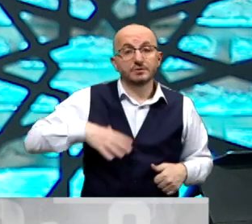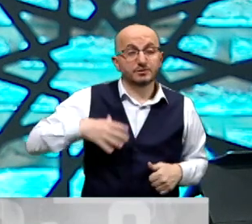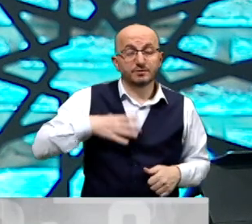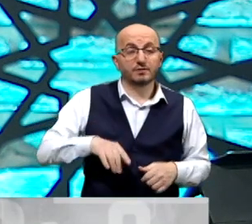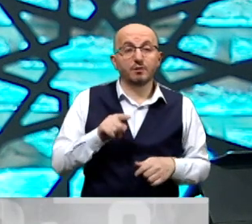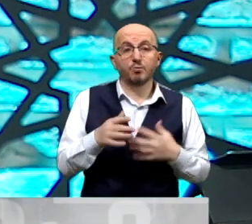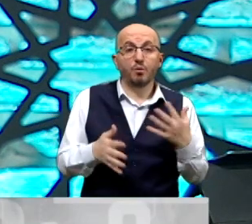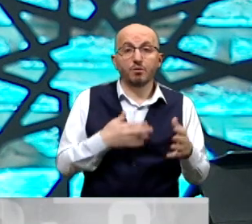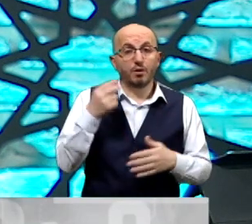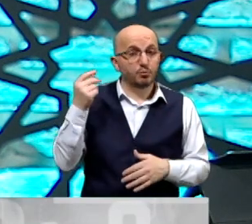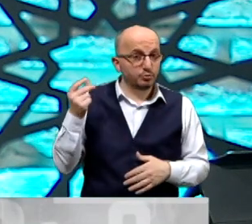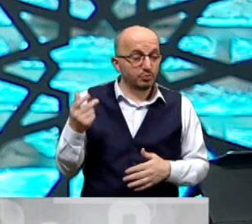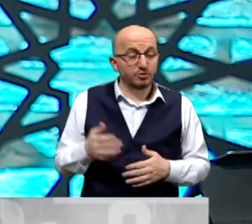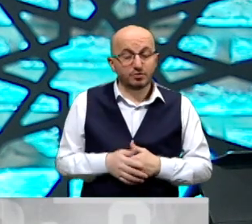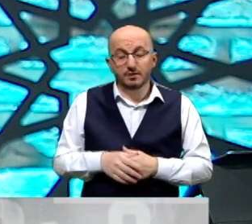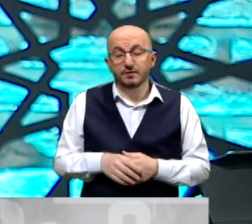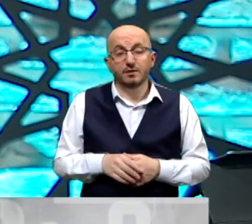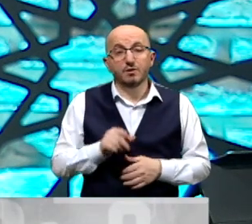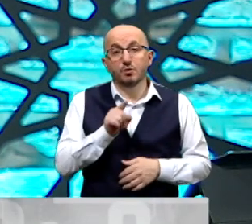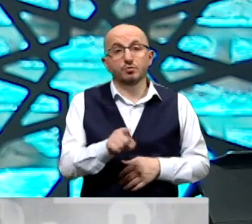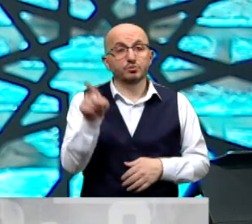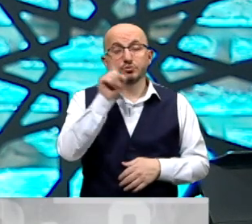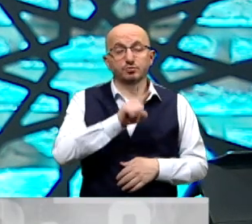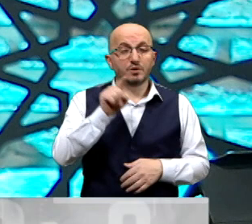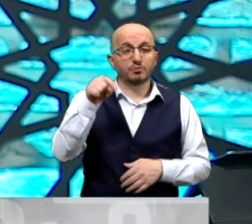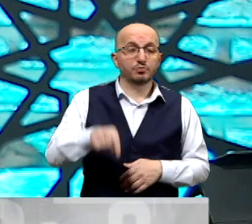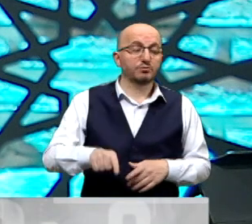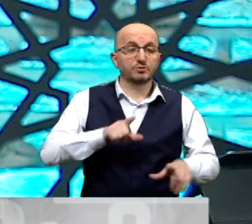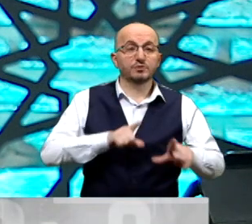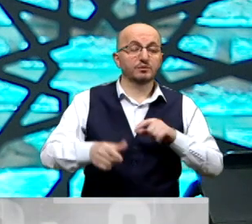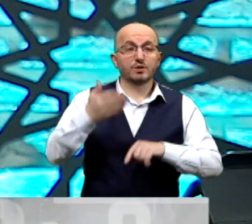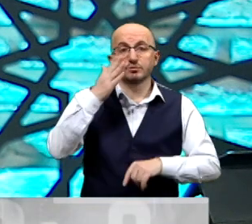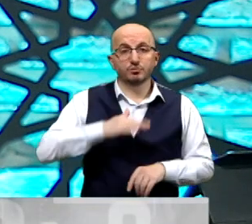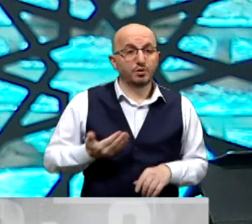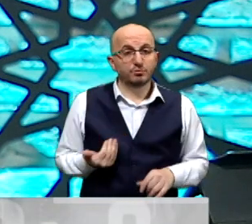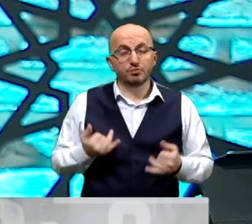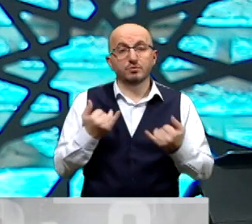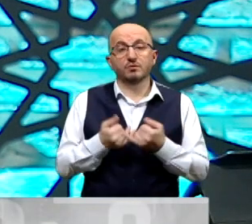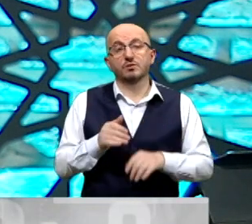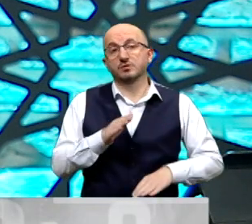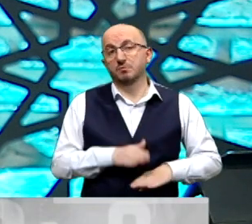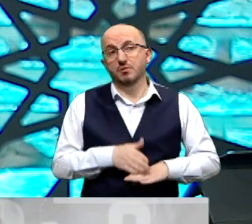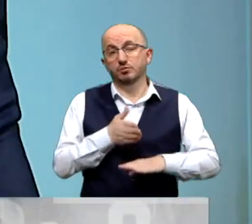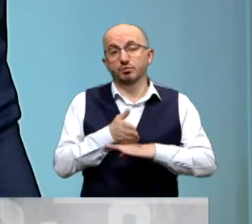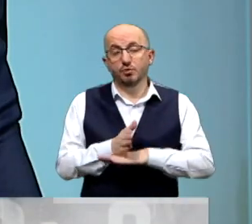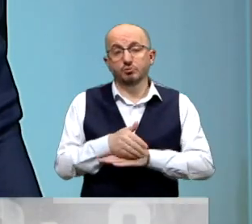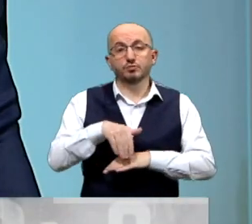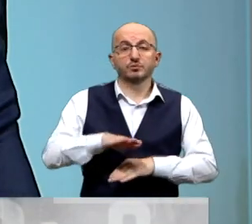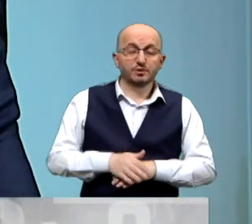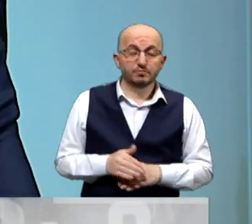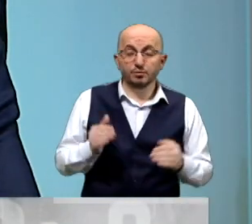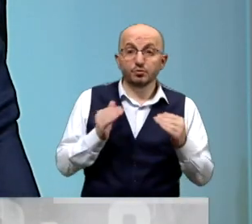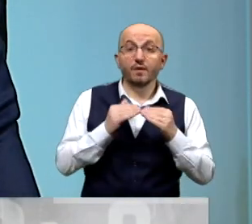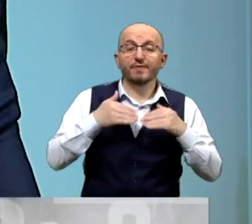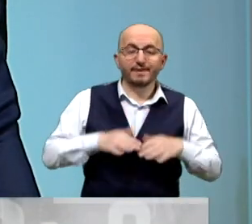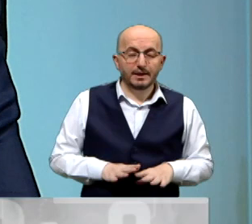Bu olayda unutulacak değil mi hocam o yüzden günümüzde ihtiyaç yoksa süt kardeş yapmak makul müdür değil midir Evet uygun değil